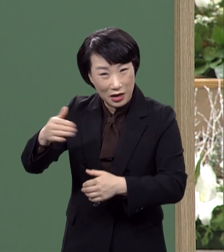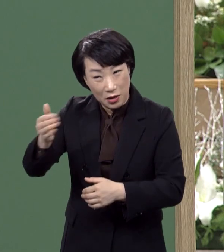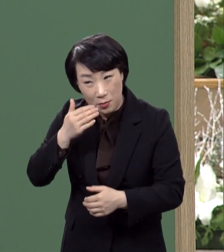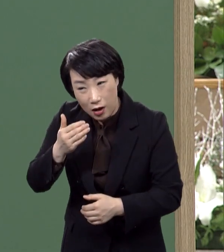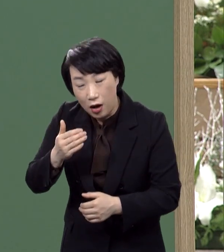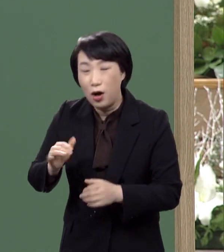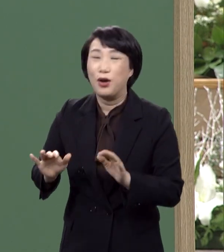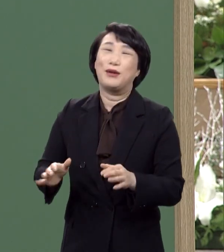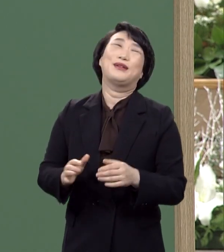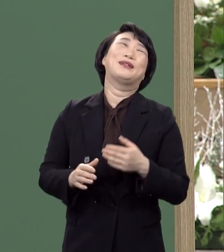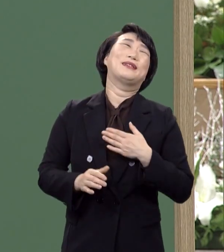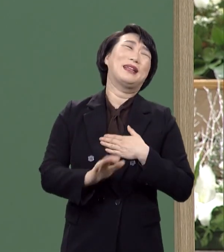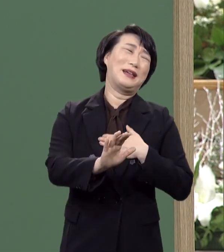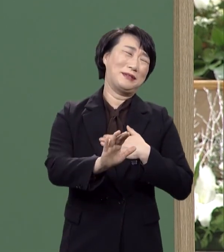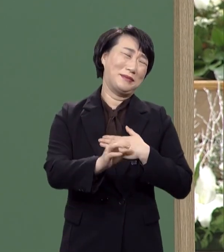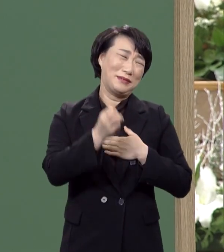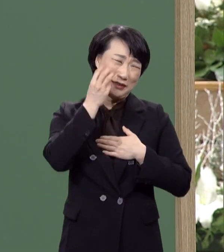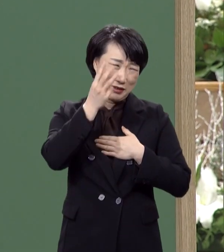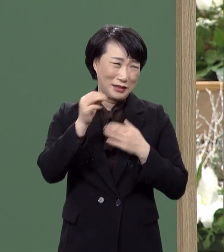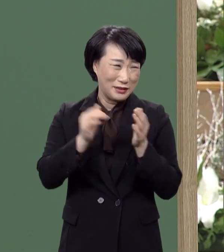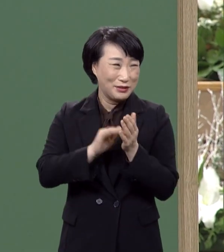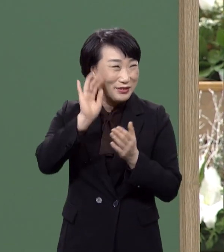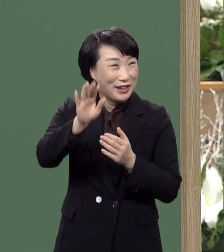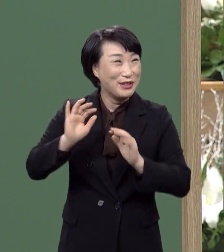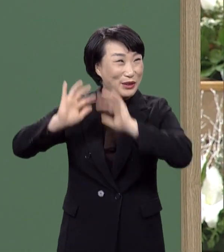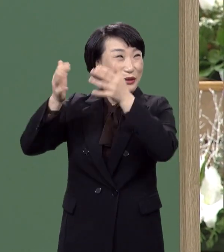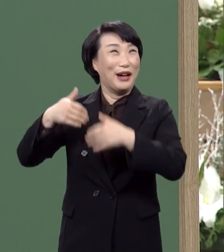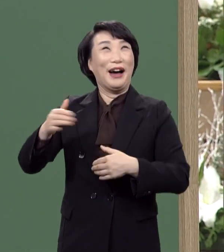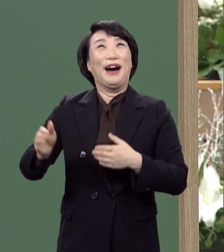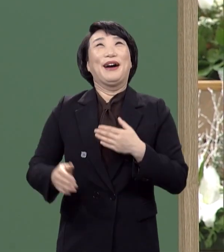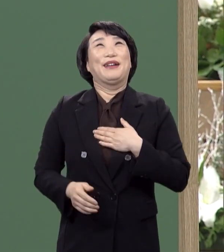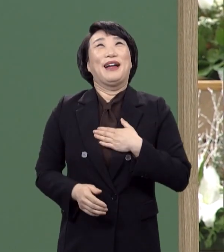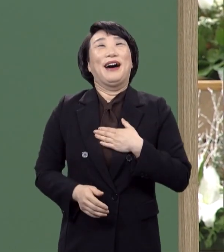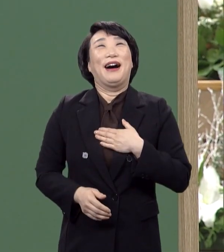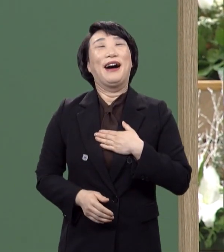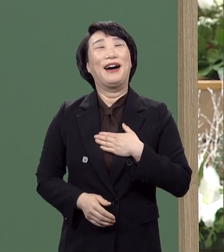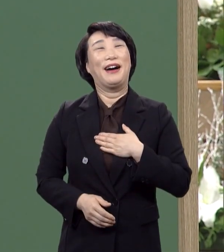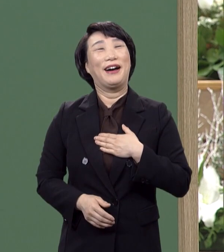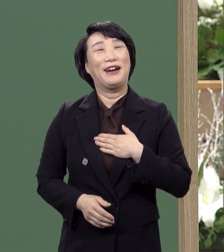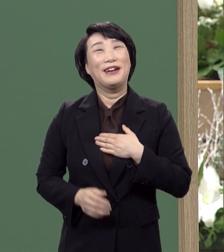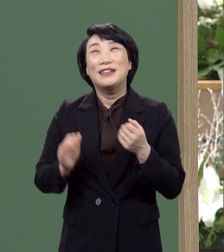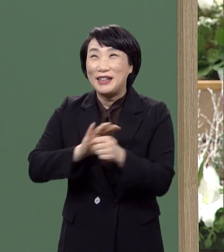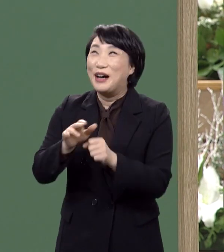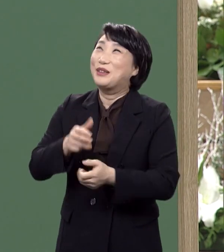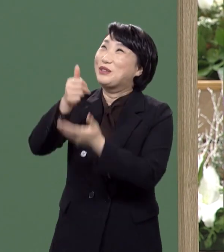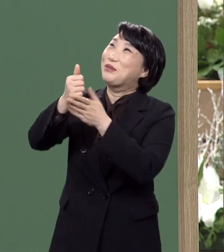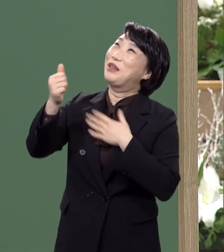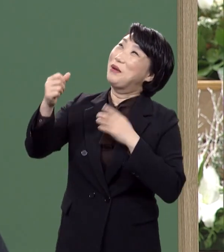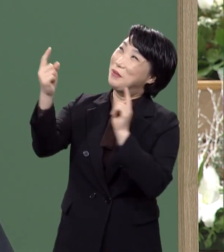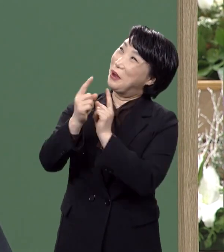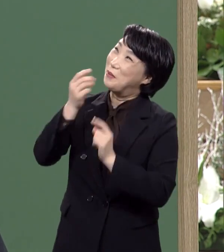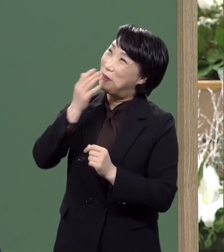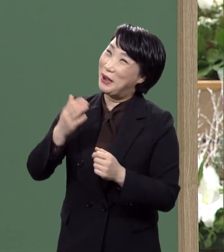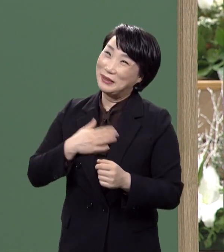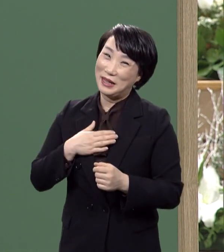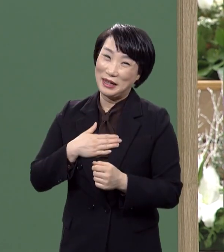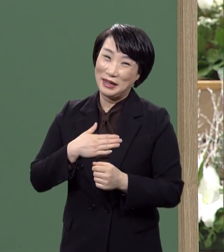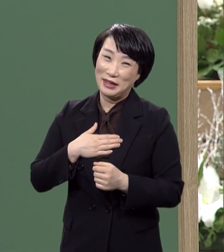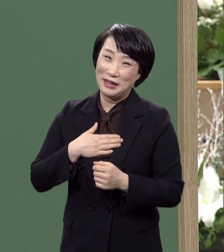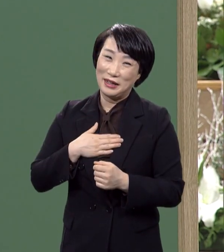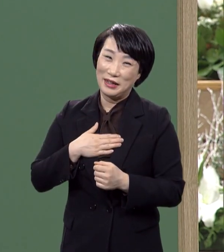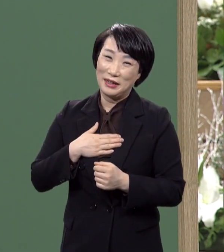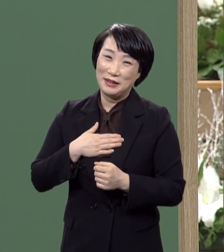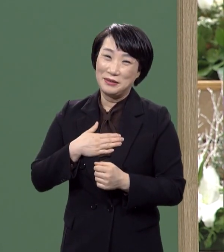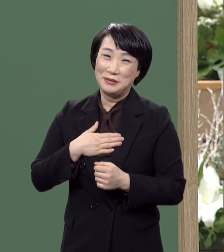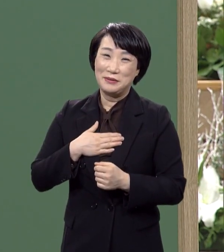있다면 나는 석 달 후면 천국 간다. 내 사랑하는 주님을 뵙는다.